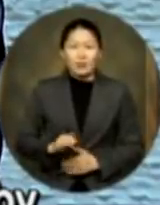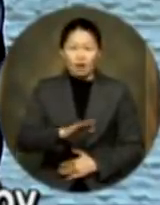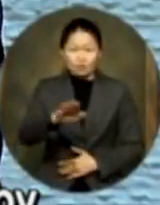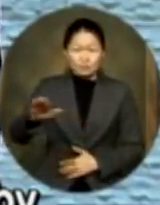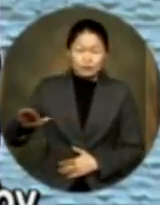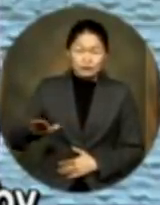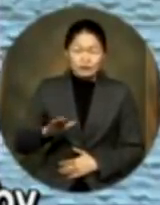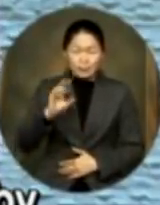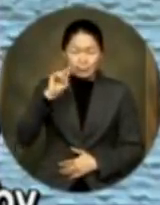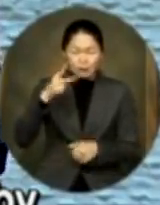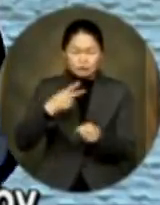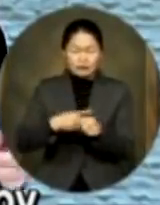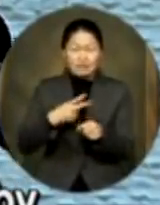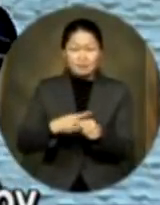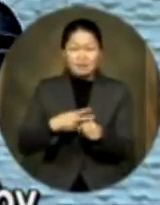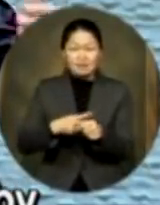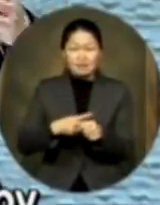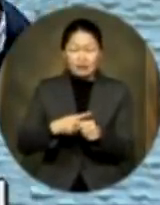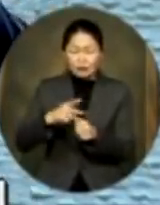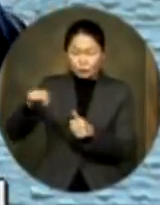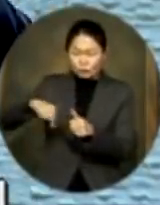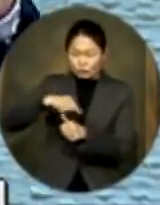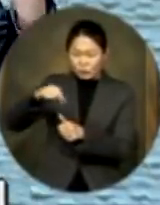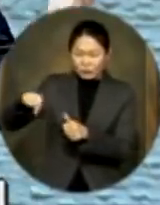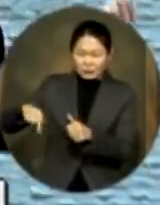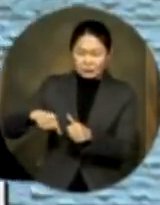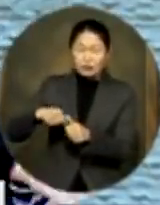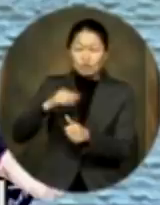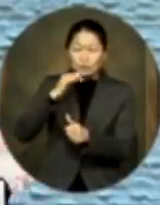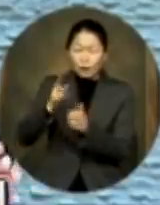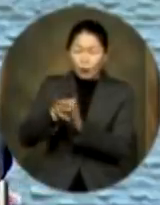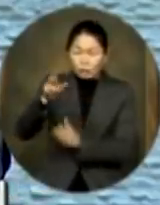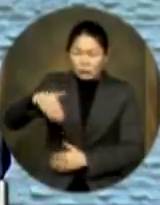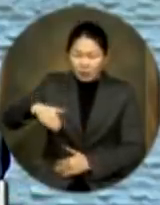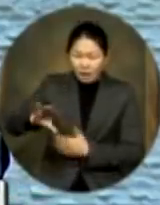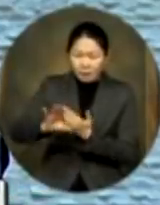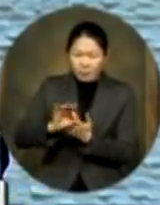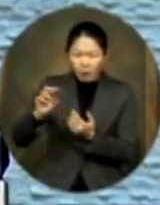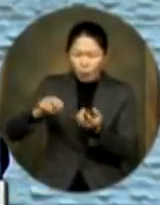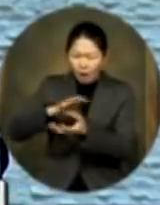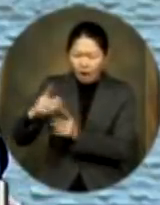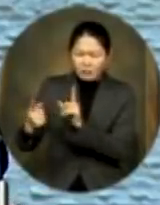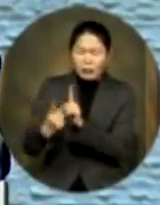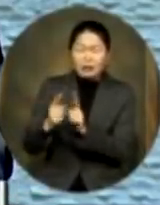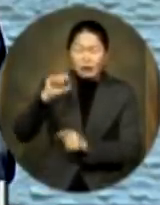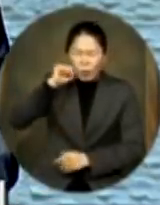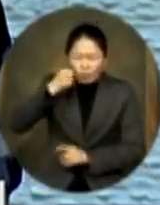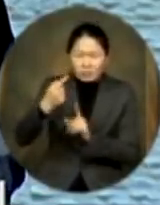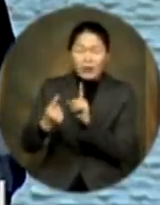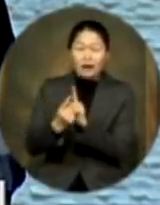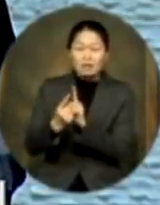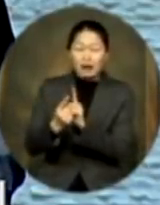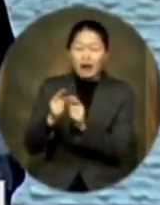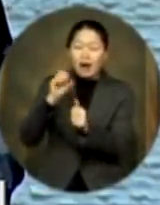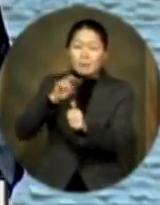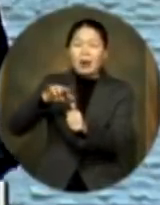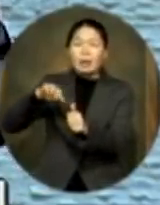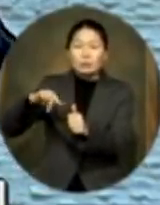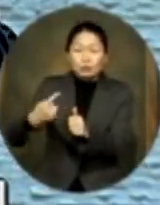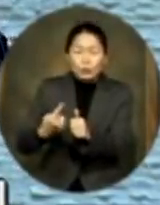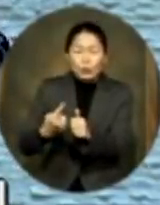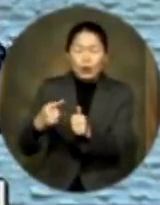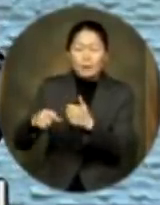여러분 사도 바울이 주변에서 그렇게 예루살렘의 가며 환란을 당한 다 어려움을 당한다 고 말해 주는 데도